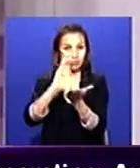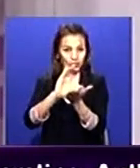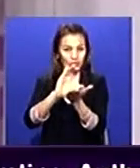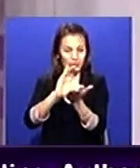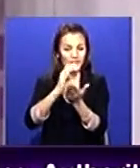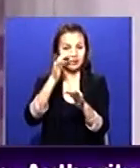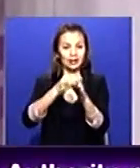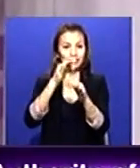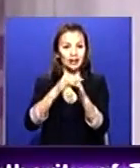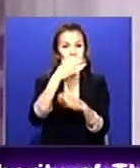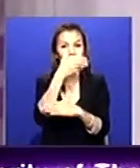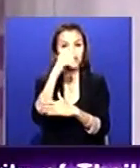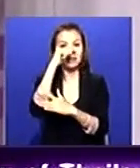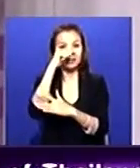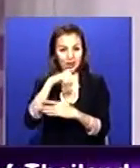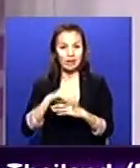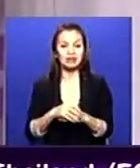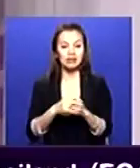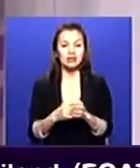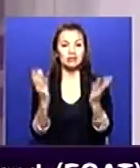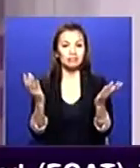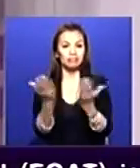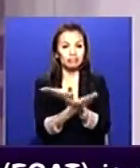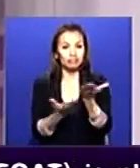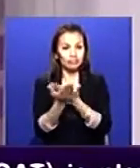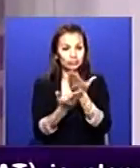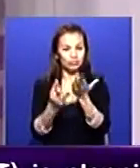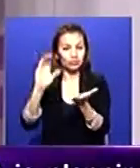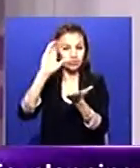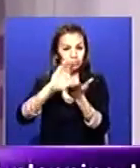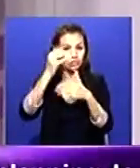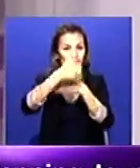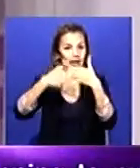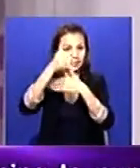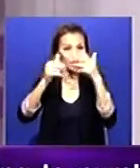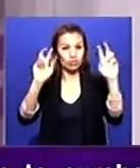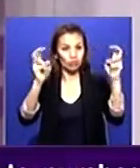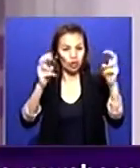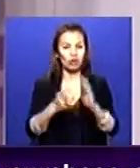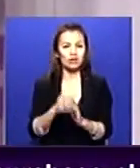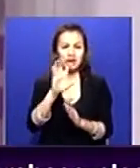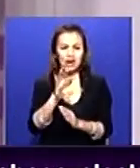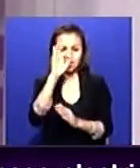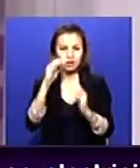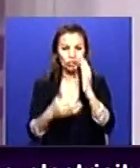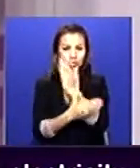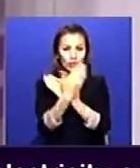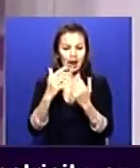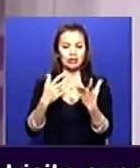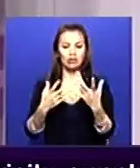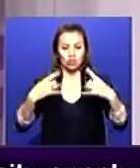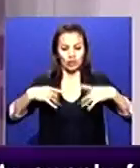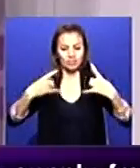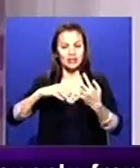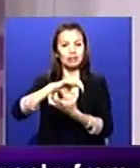เทศไทยจากเวทีสัมมนาภายใต้หัวข้อการลงทุนต่างประเทศทางเลือกโอกาสและการบริหารความเสี่ยงซึ่งงานนี้ก็จัดโดยสม